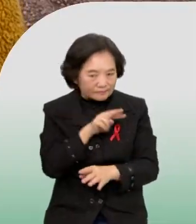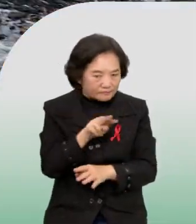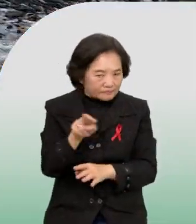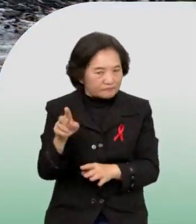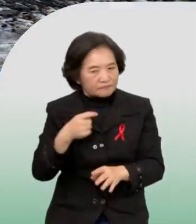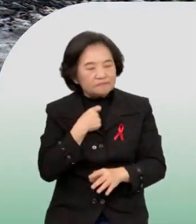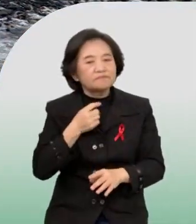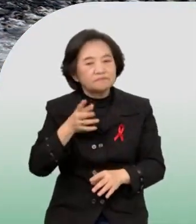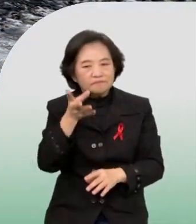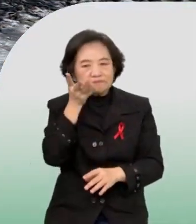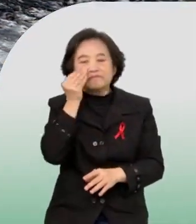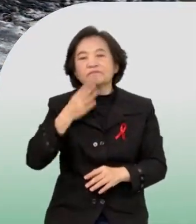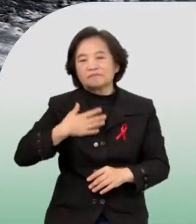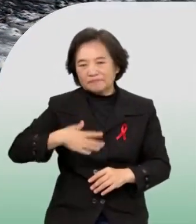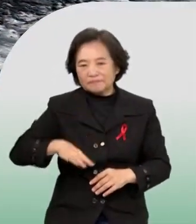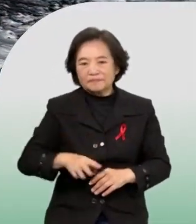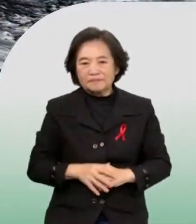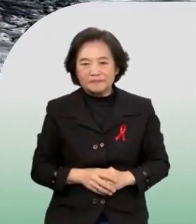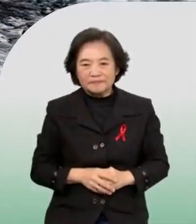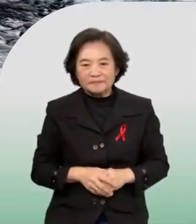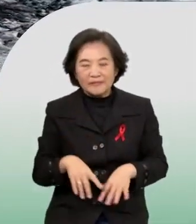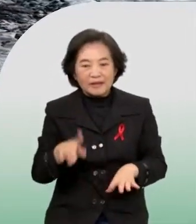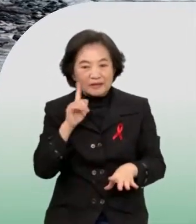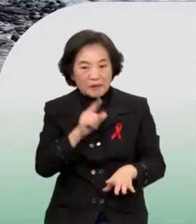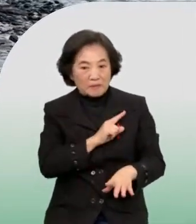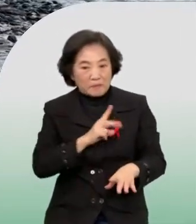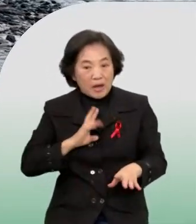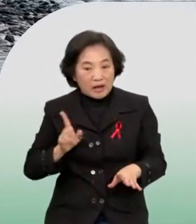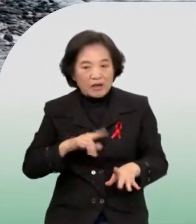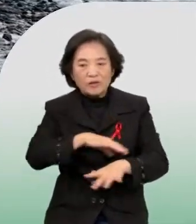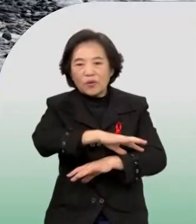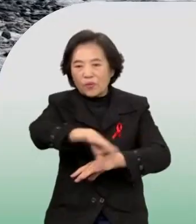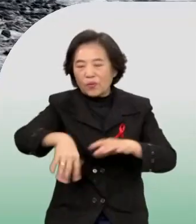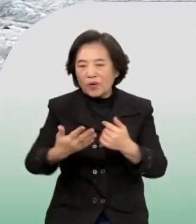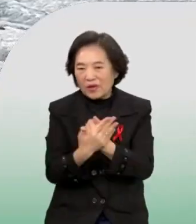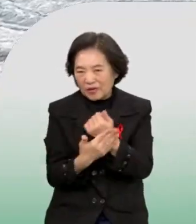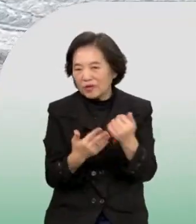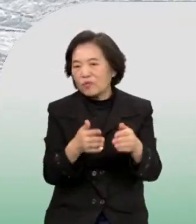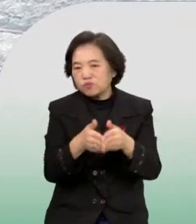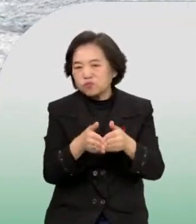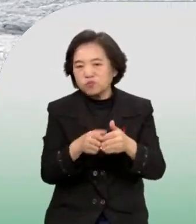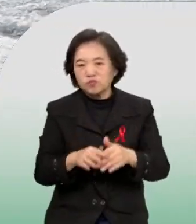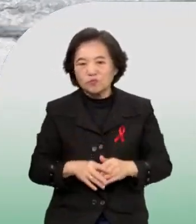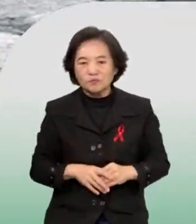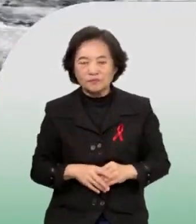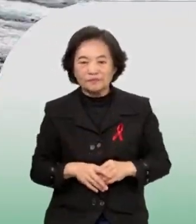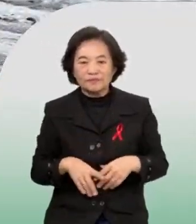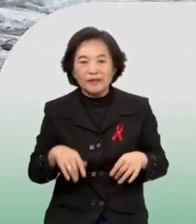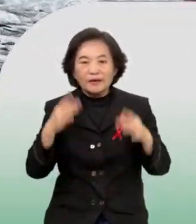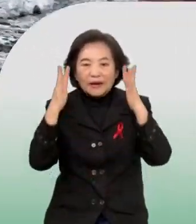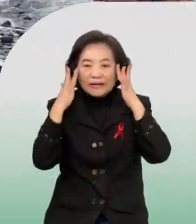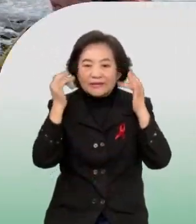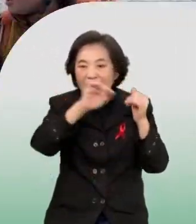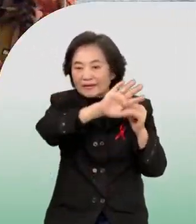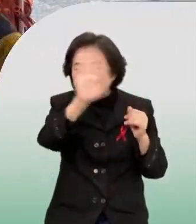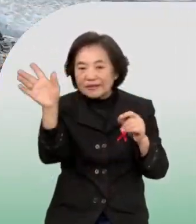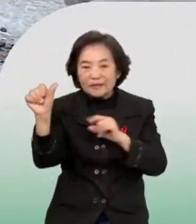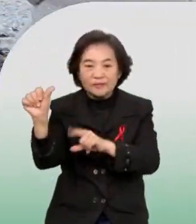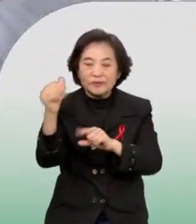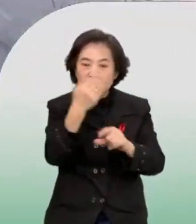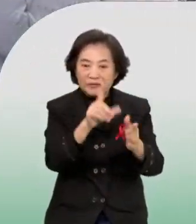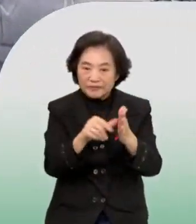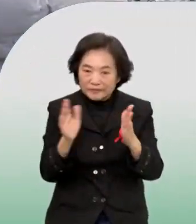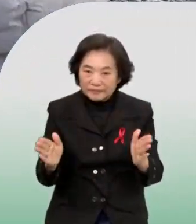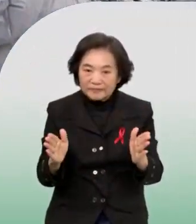么堵。 上班下，今年很爱做环境界手工人。 One summer from May to September during